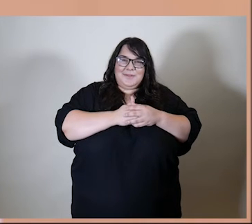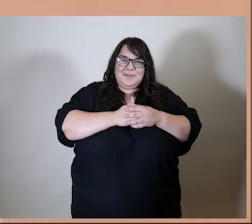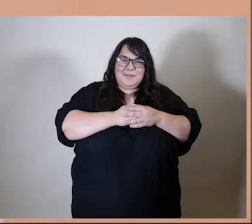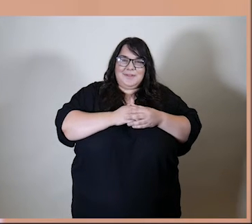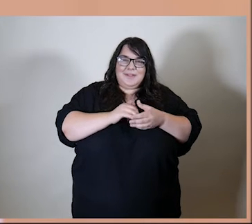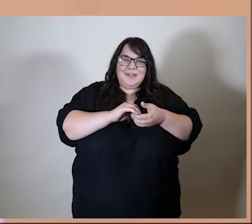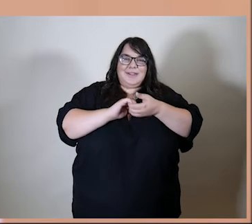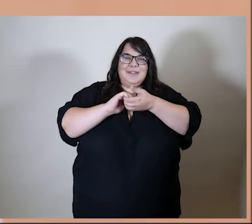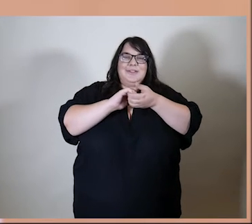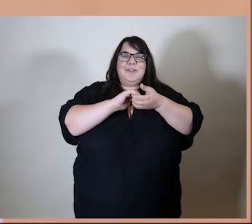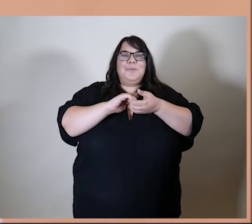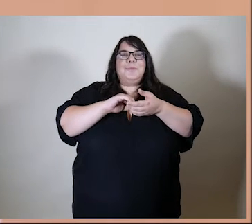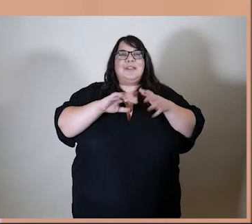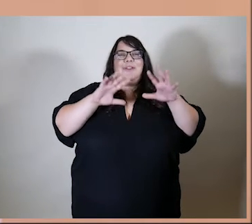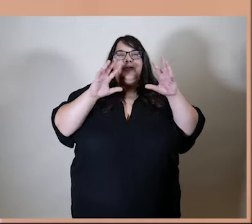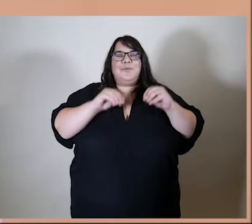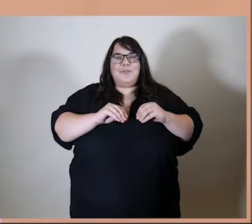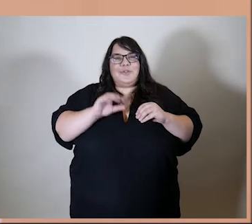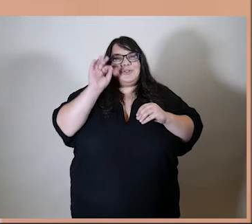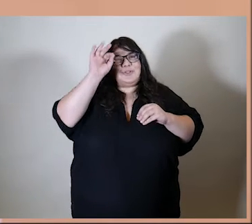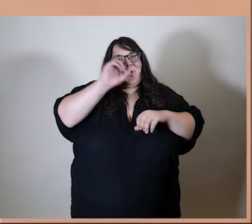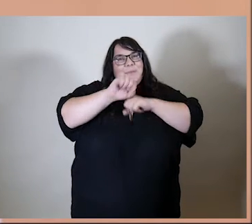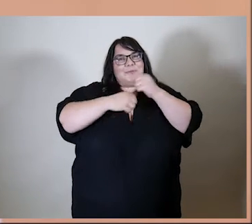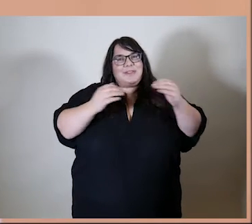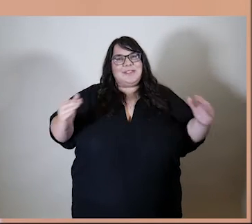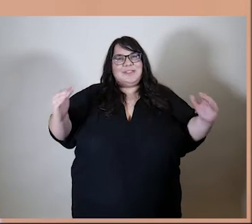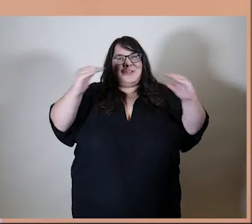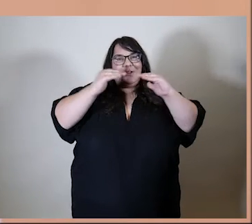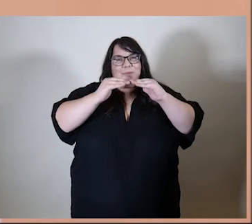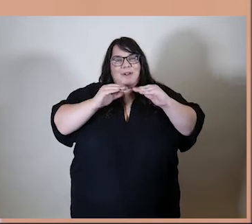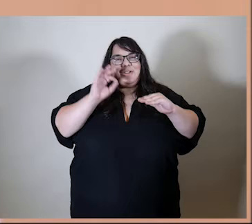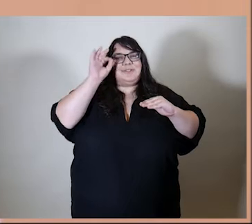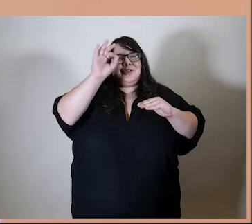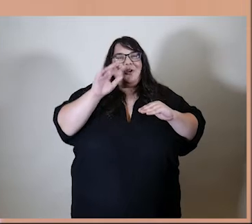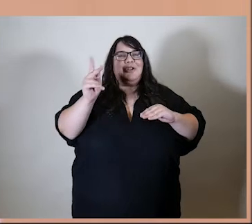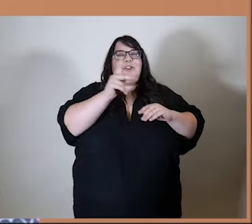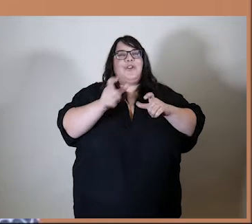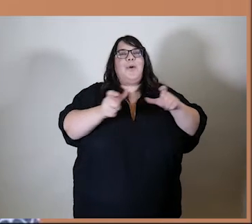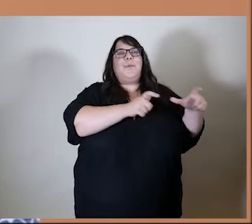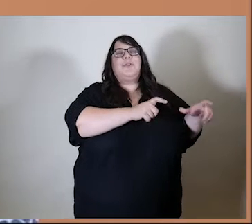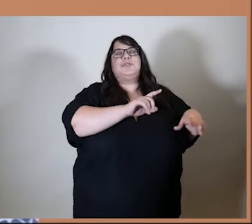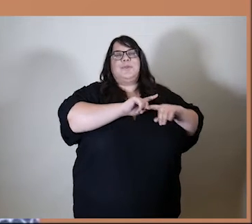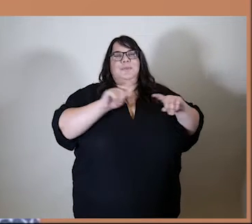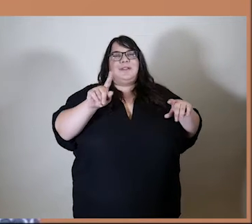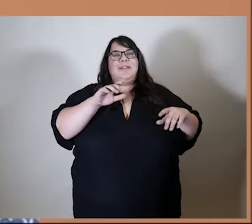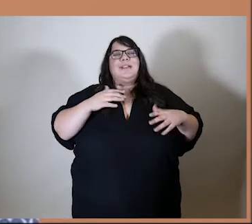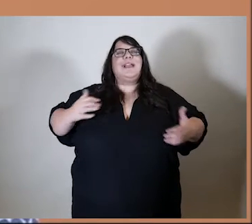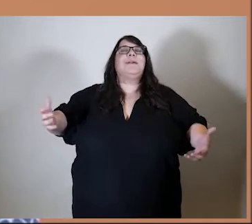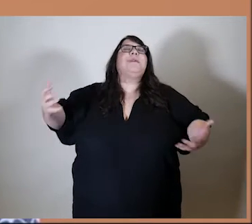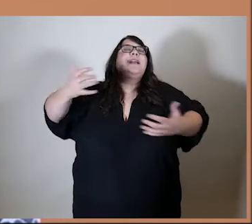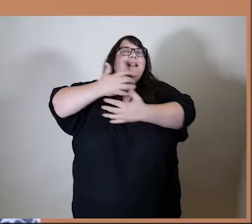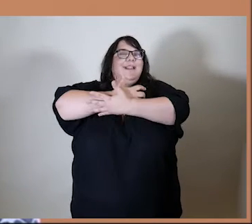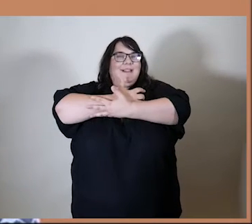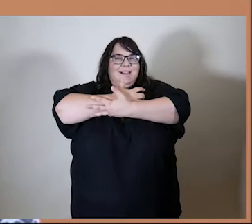Αυτοοργάνωση και προσπάθεια για ισοτιμία και αγώνας ενάντια στον κοινωνικό αποκλεισμό. Δυνακαλιά.